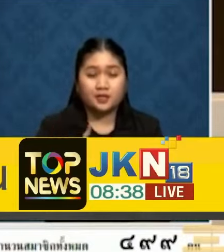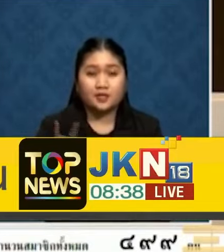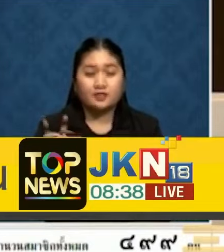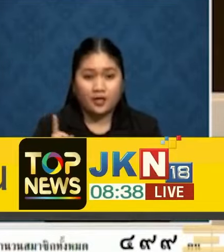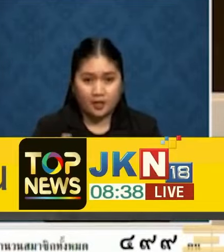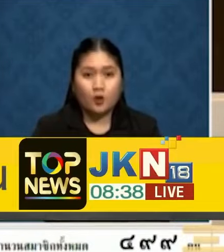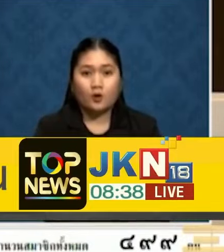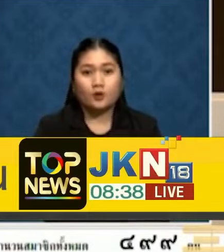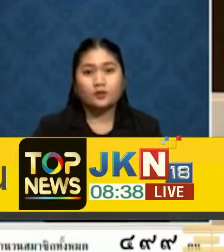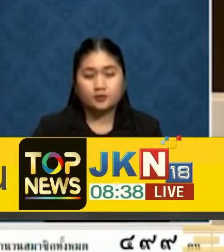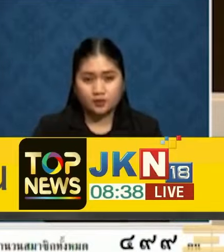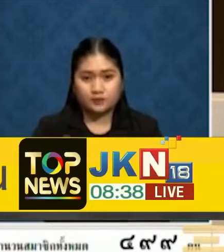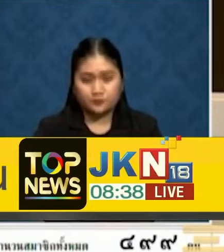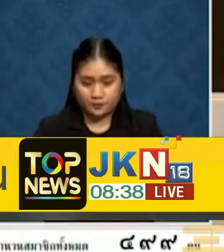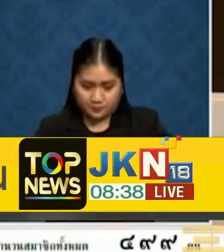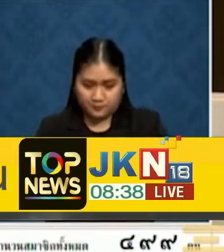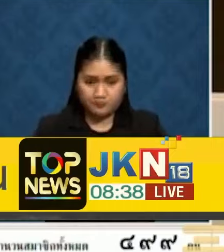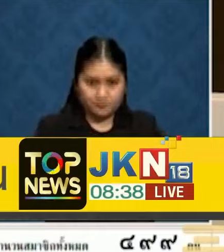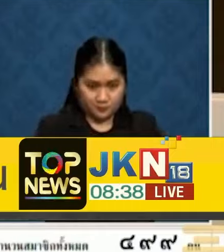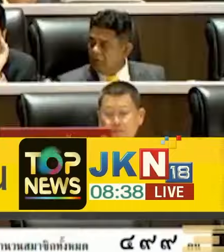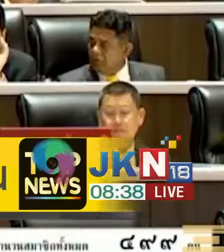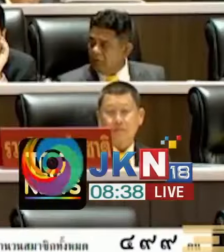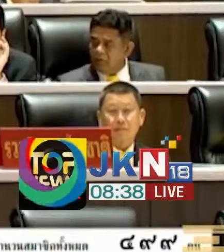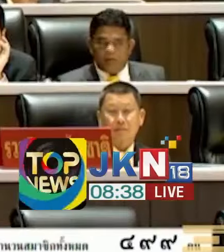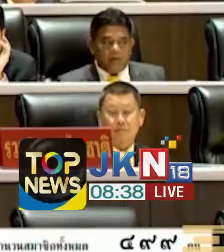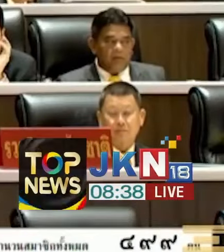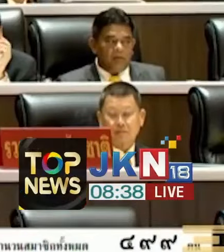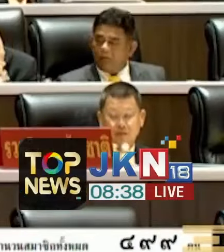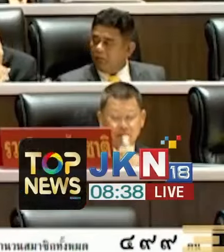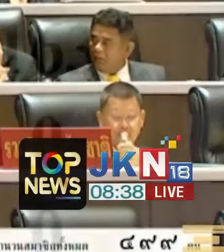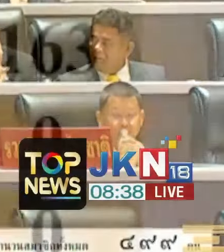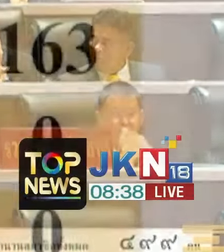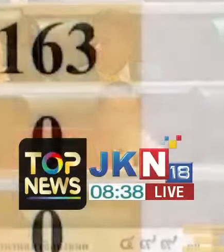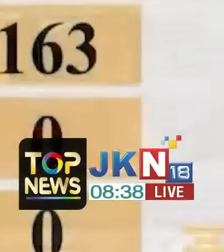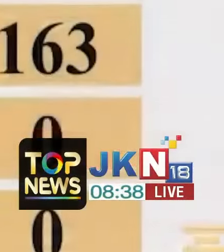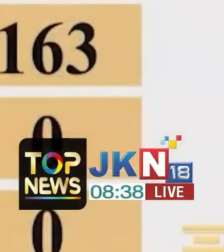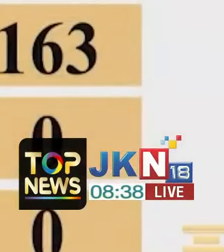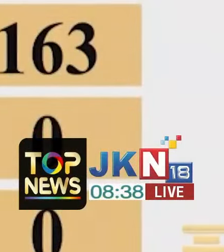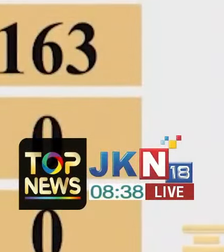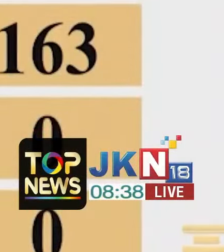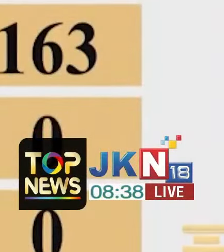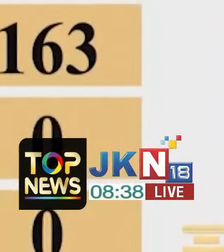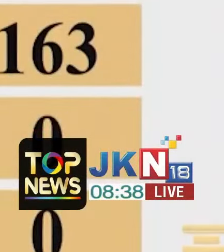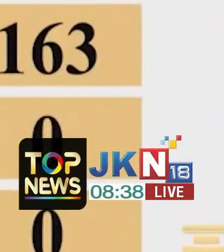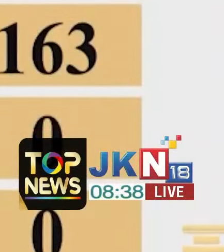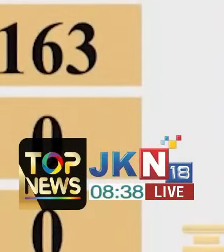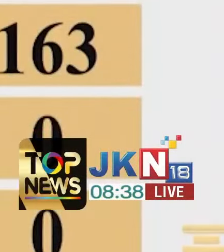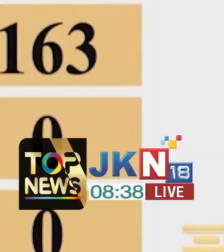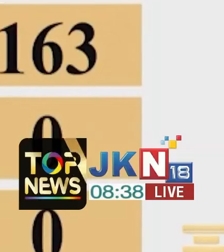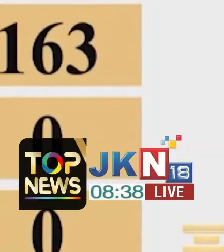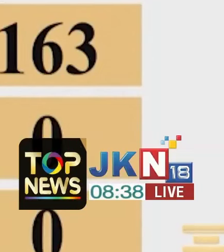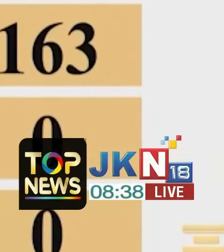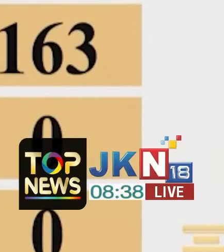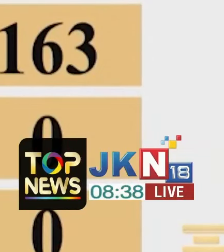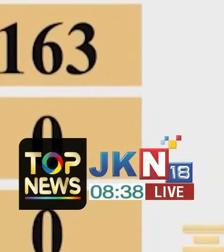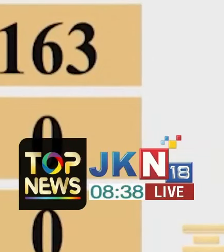คุณสิริกัญญาจากก้าวไกลที่เกาะติดเรื่องนี้มาโดยตลอดนะครับนี่นะคุณสิริกัญญาก็ช่วงห